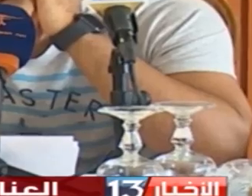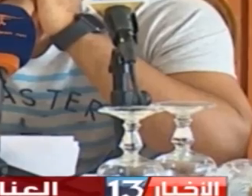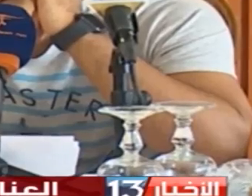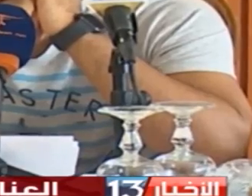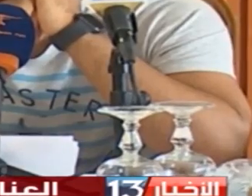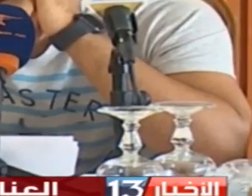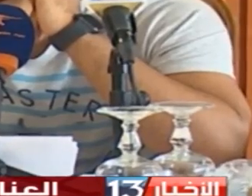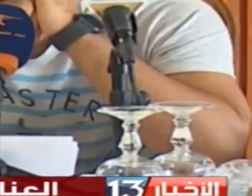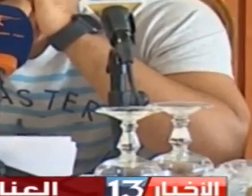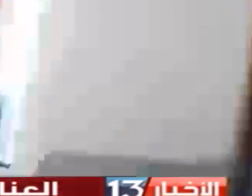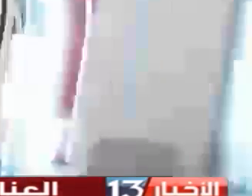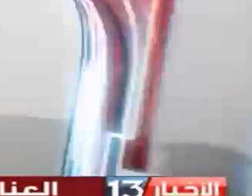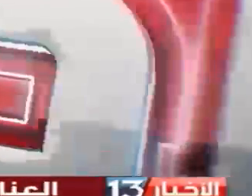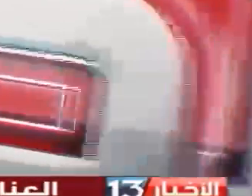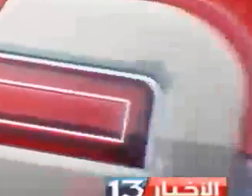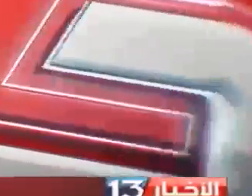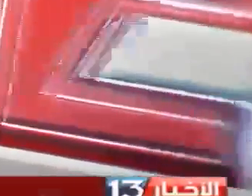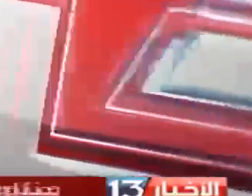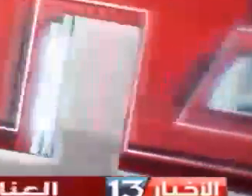التشريع